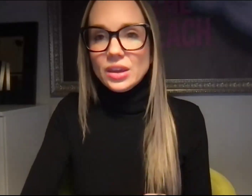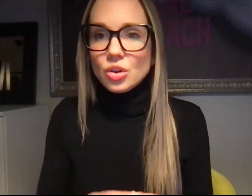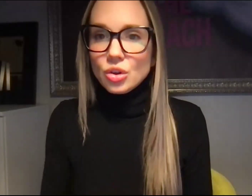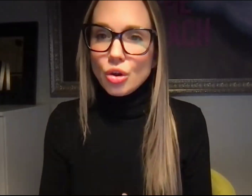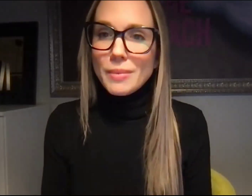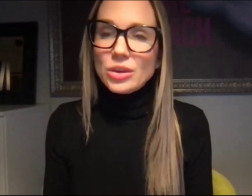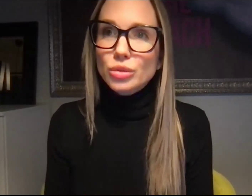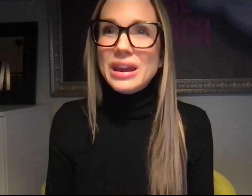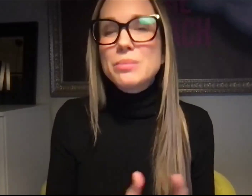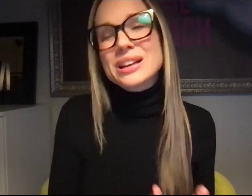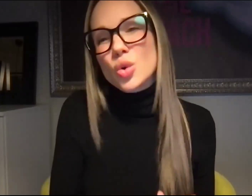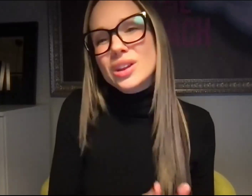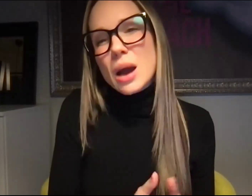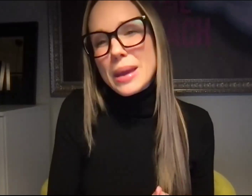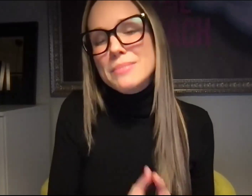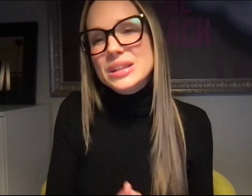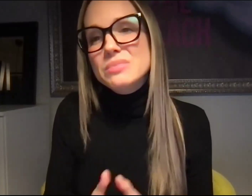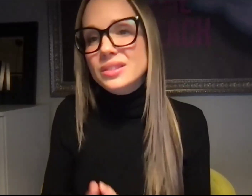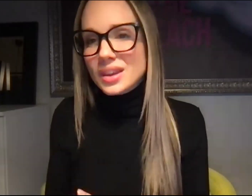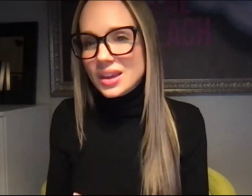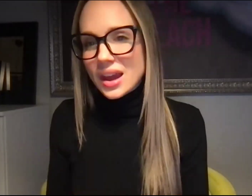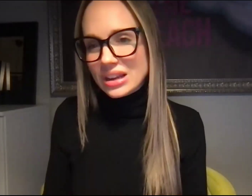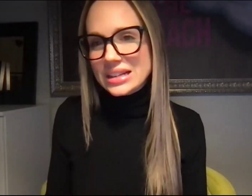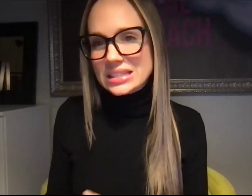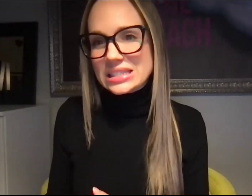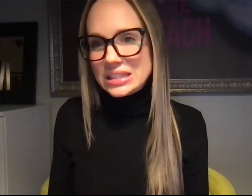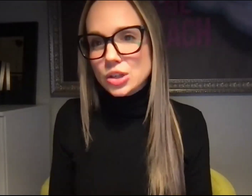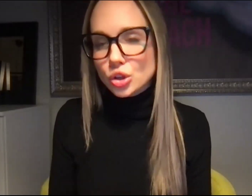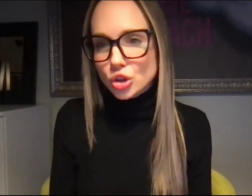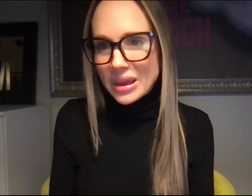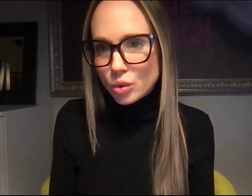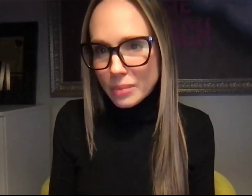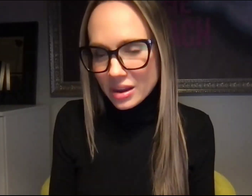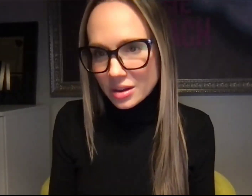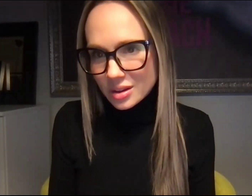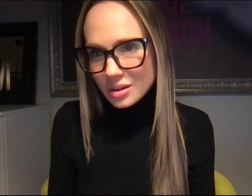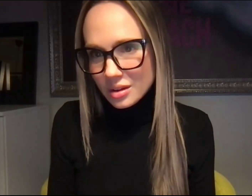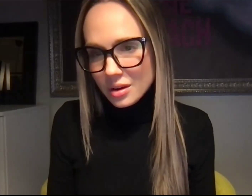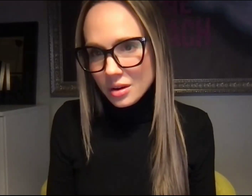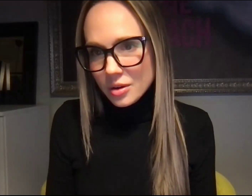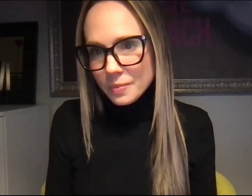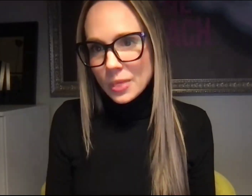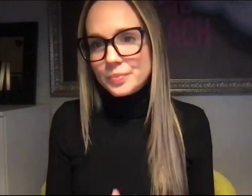difficile avec un maillot de bain parce qu'on est quand même limité avec les styles de maillot de bain.